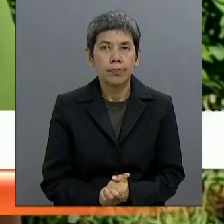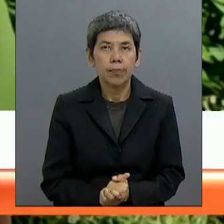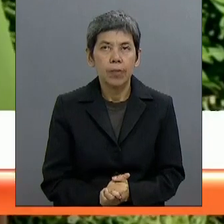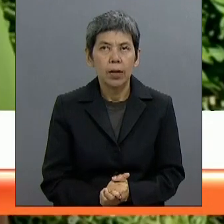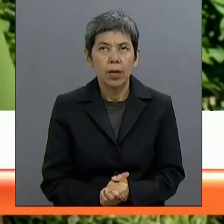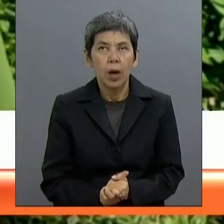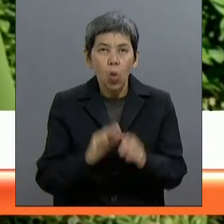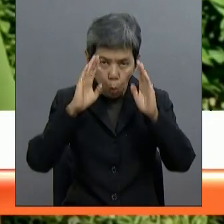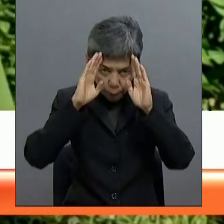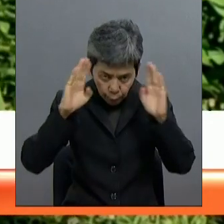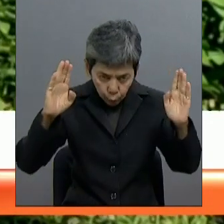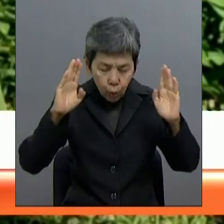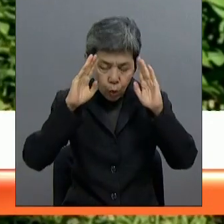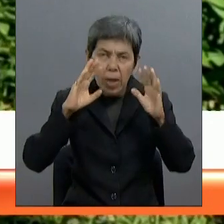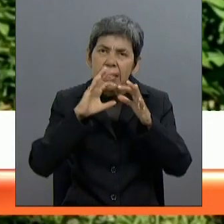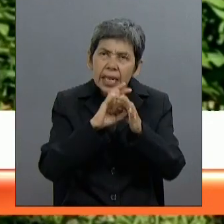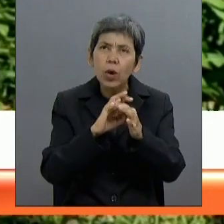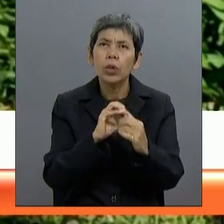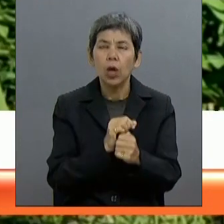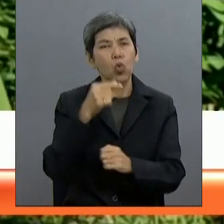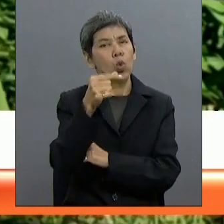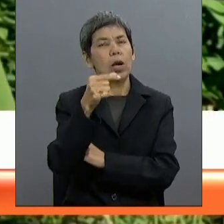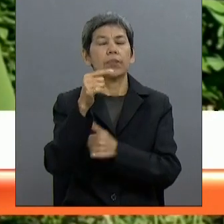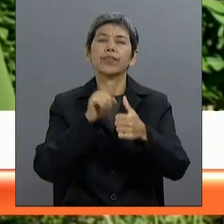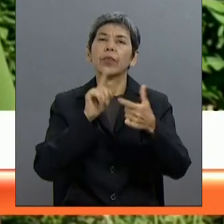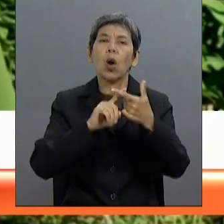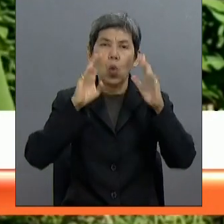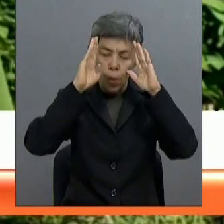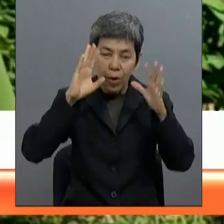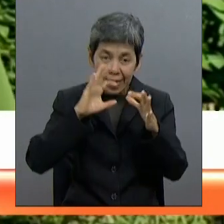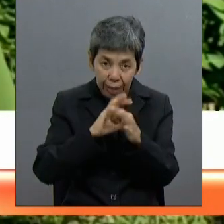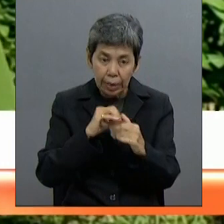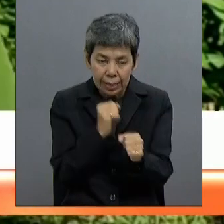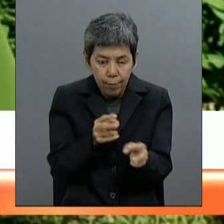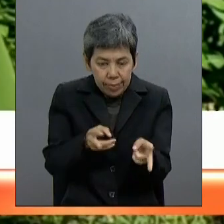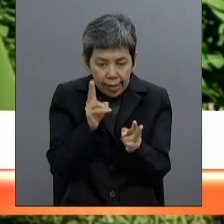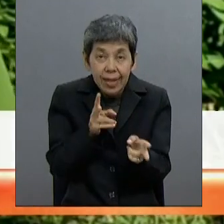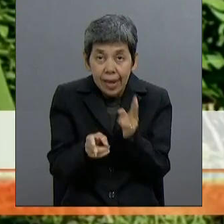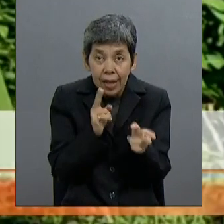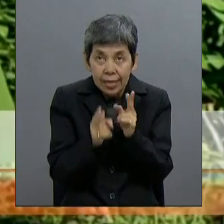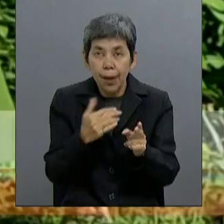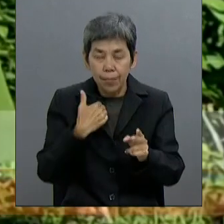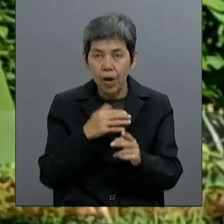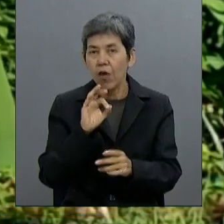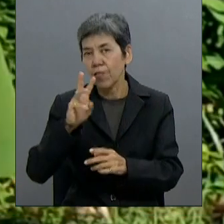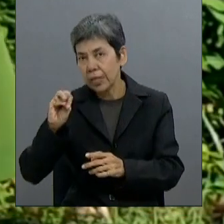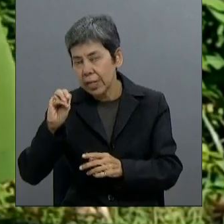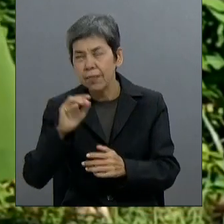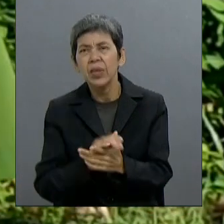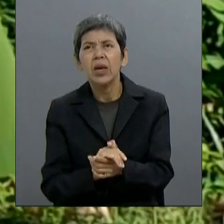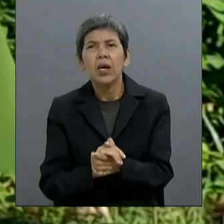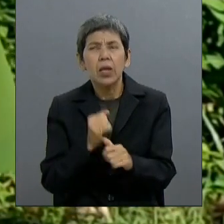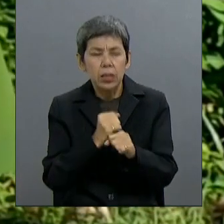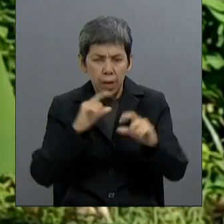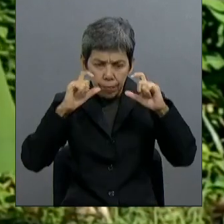ได้ความรู้เกี่ยวกับมุมกล้องแล้วก็ได้ความรู้มาจากการตัดต่อจากแอปไฟมาสเตอร์แล้วก็มุมตั